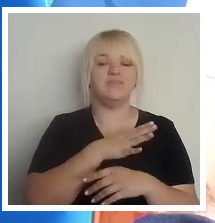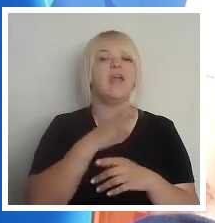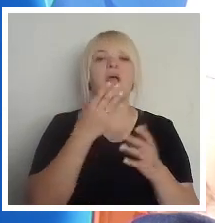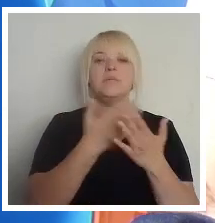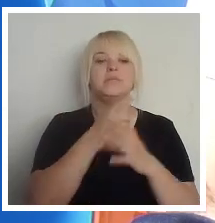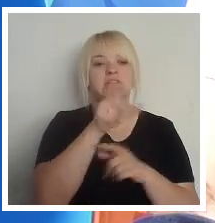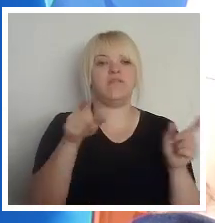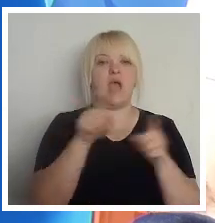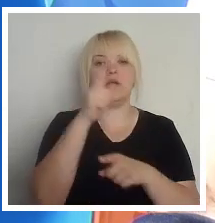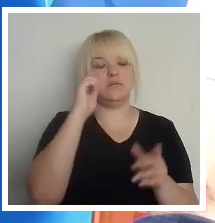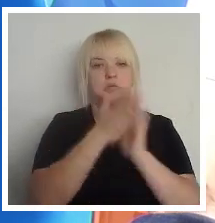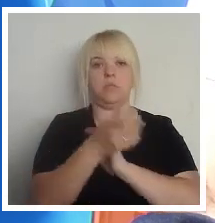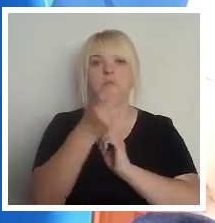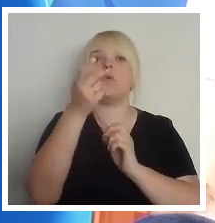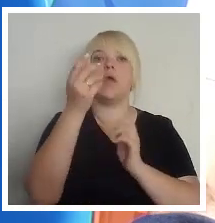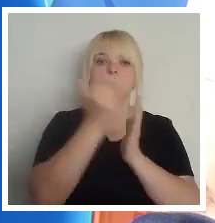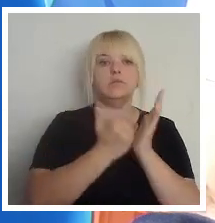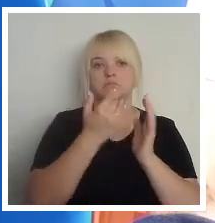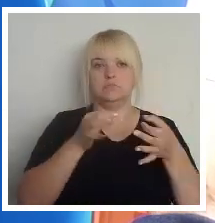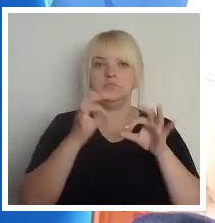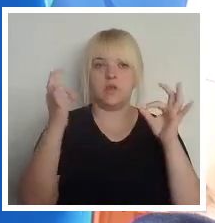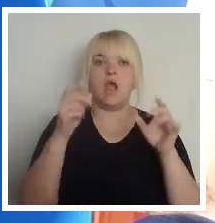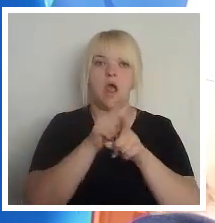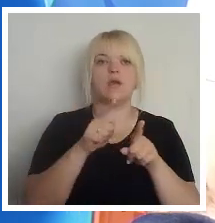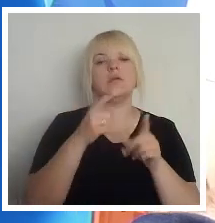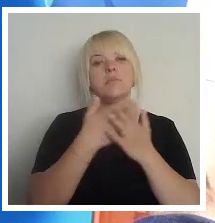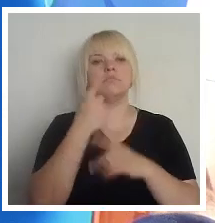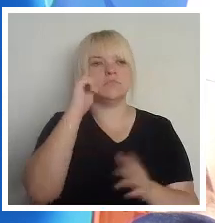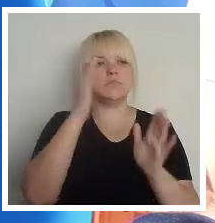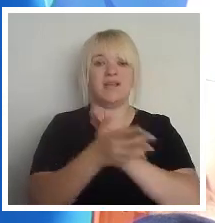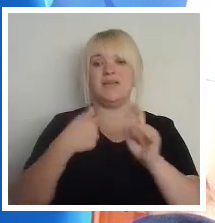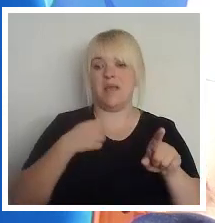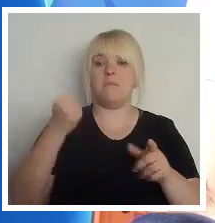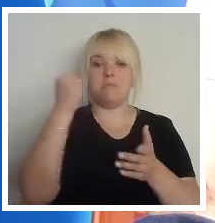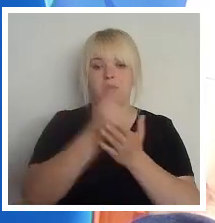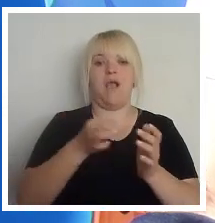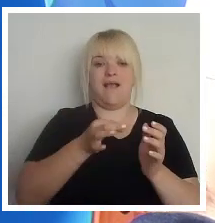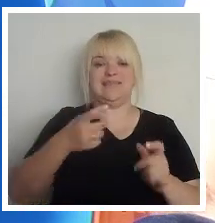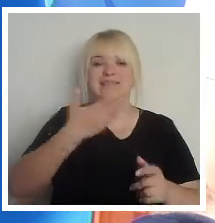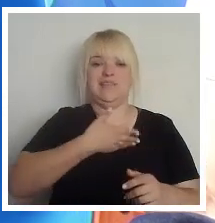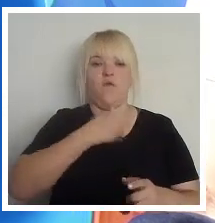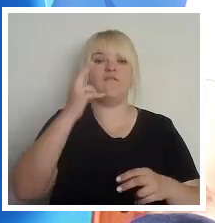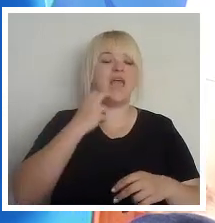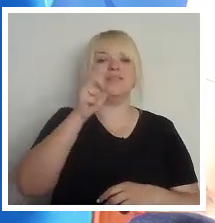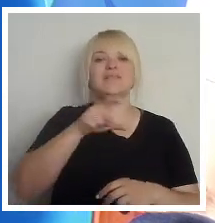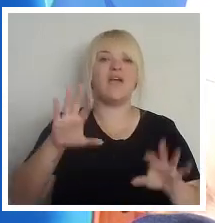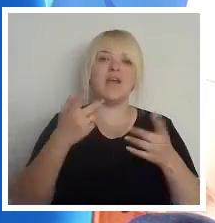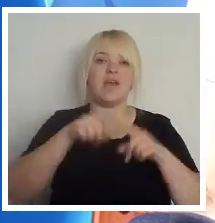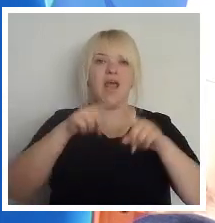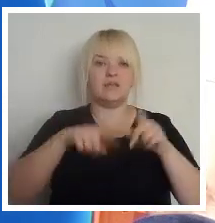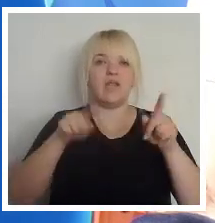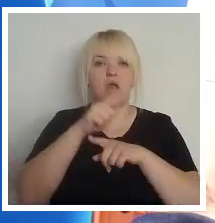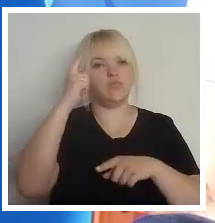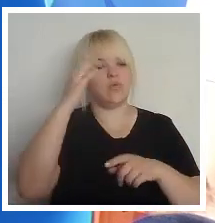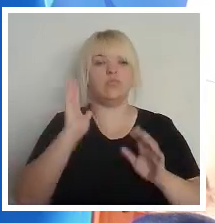saturs ir pietiekami nozīmīgs, ka viņi domā, ka vajadzētu, nu, teiksim, viņa pagastā, kurā dzīvo viņa vecāki vai kaut kāda radi, ka viņi domā, ka būs svarīgi, lai tur